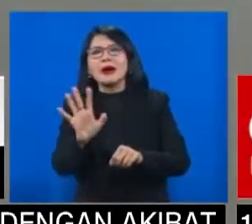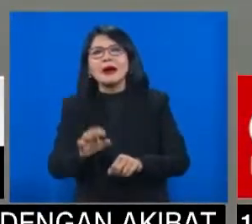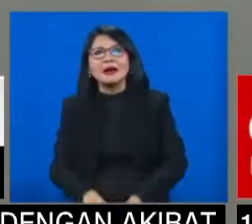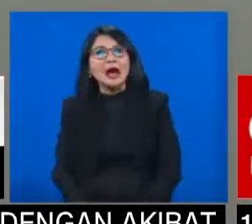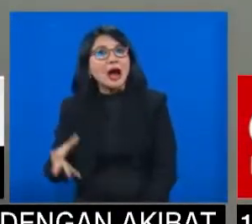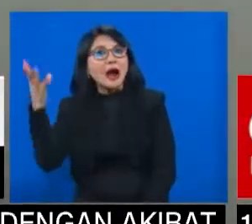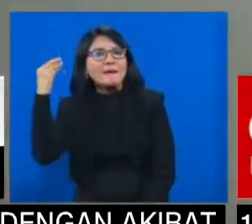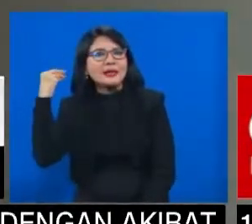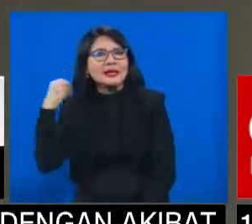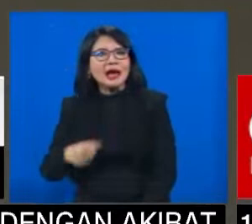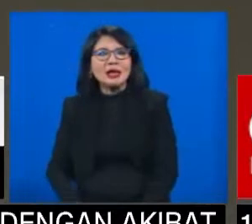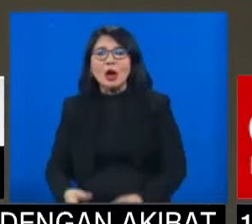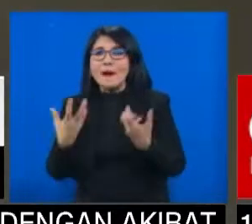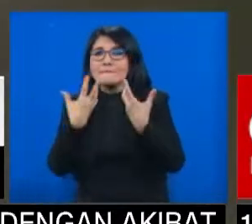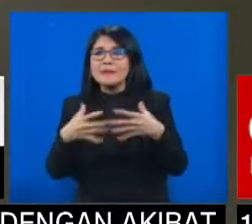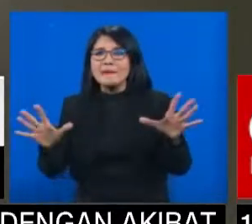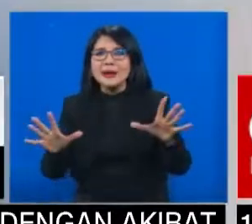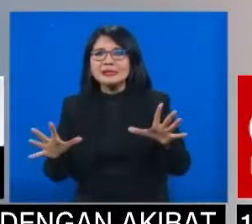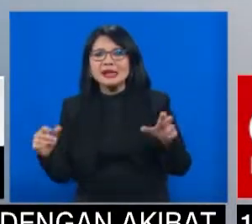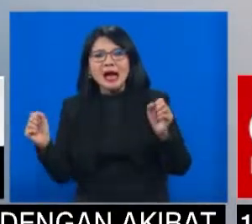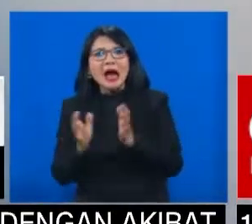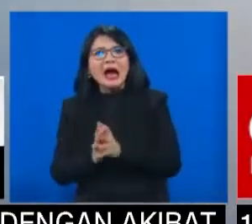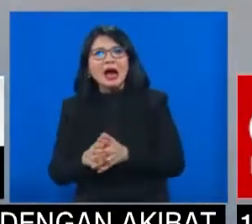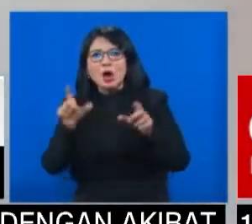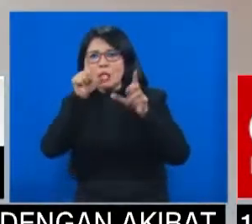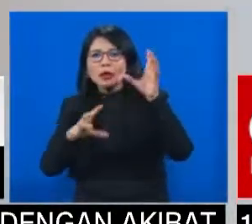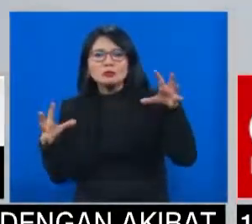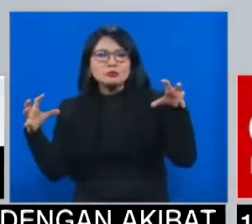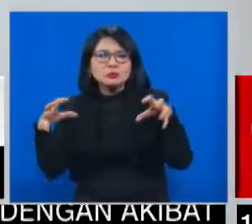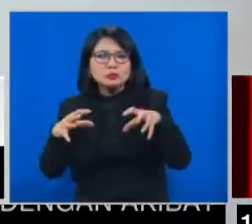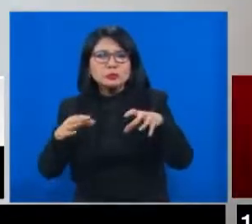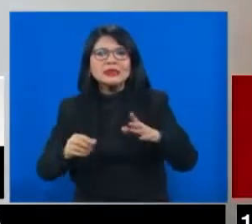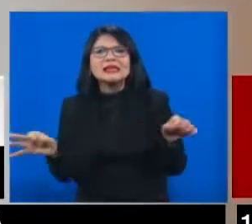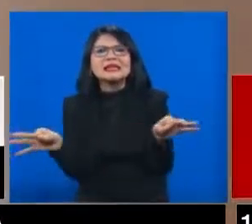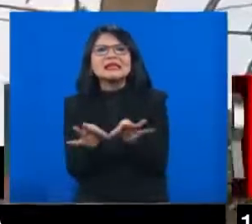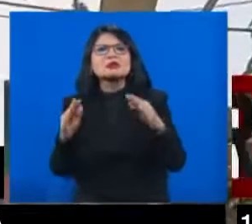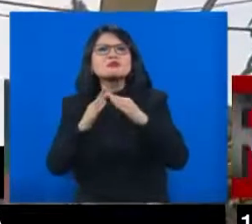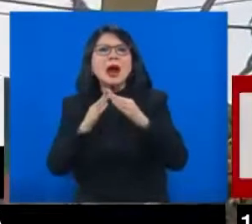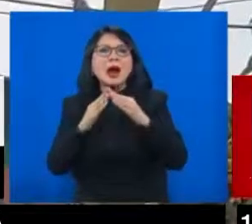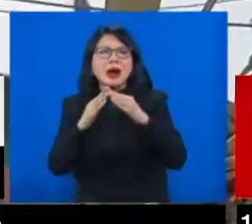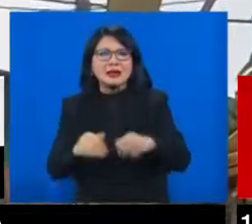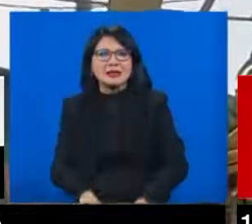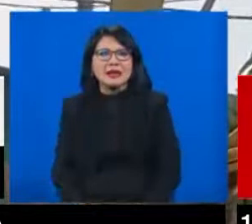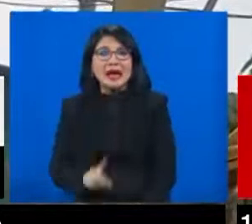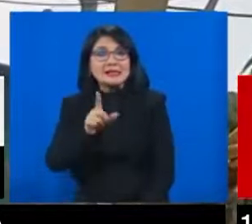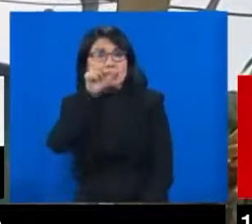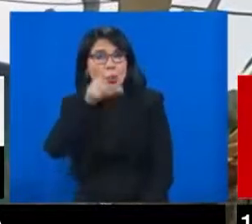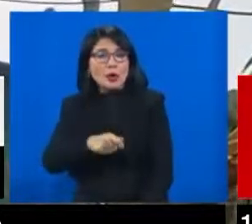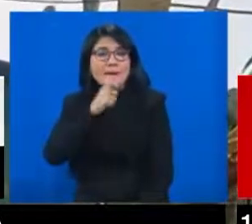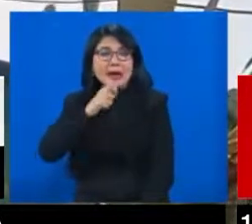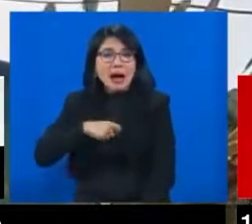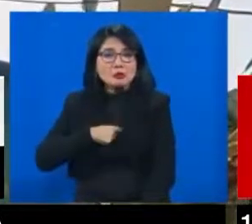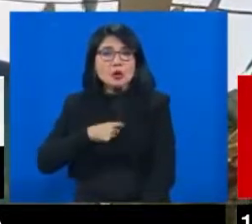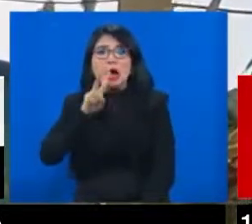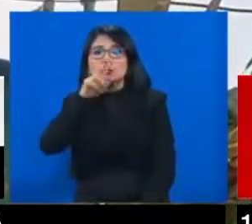Rizik, sejumlah simpatisan nampak berkumpul di sekitar kediaman Rizik Syihab di wilayah Petamburan, Jakarta Pusat. Salah seorang warga mengaku dua